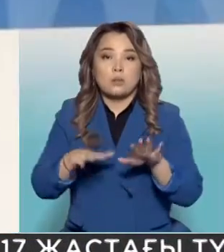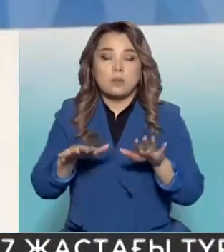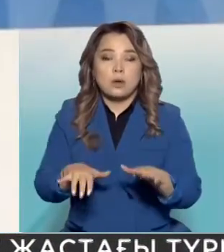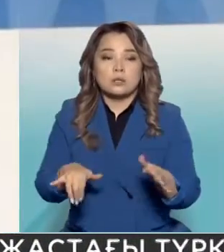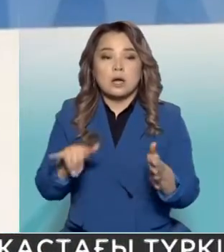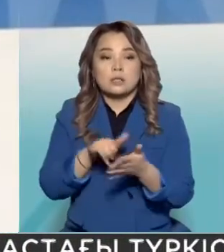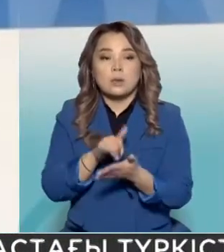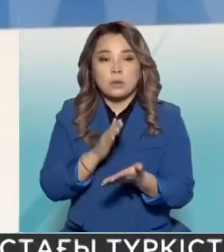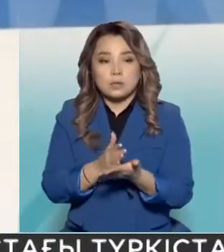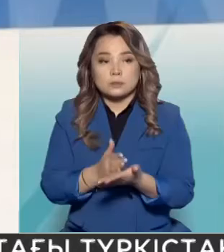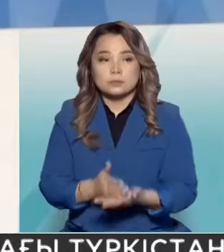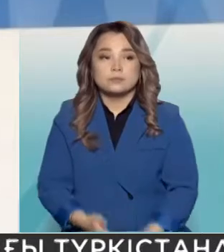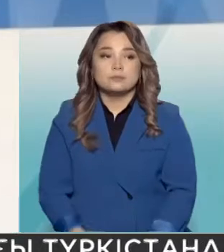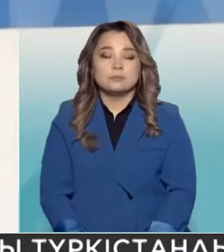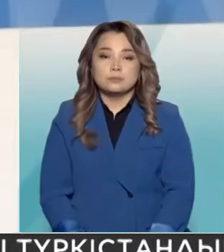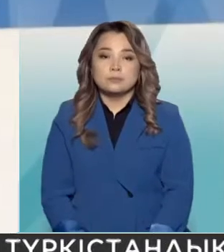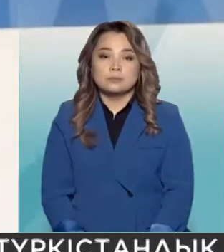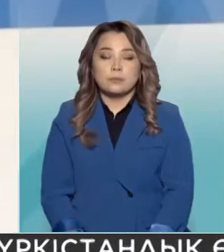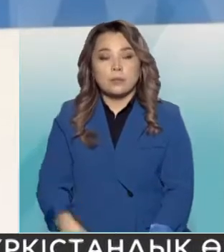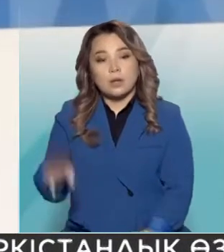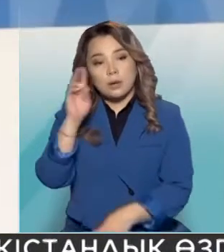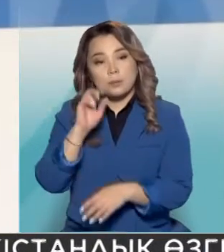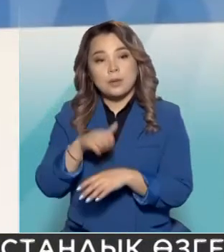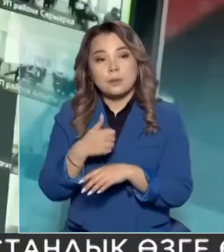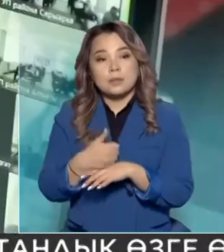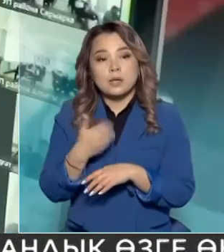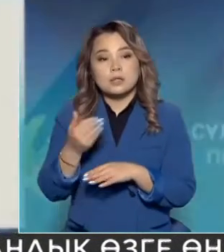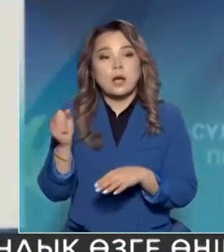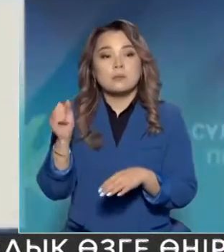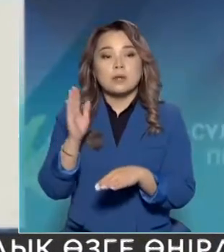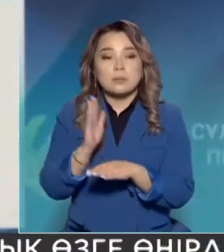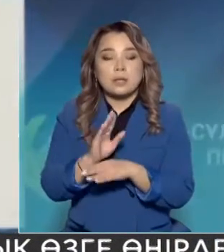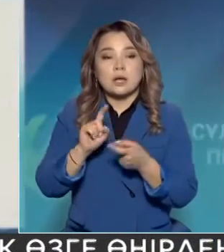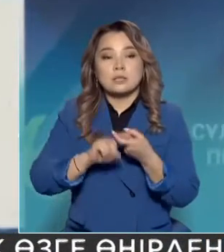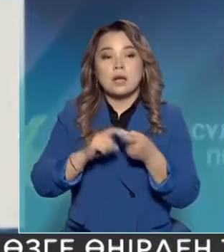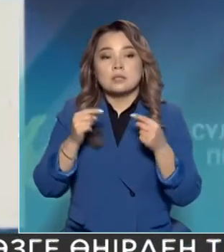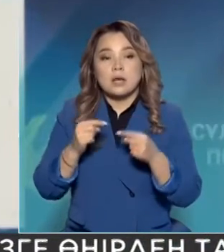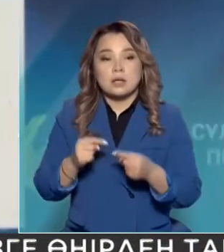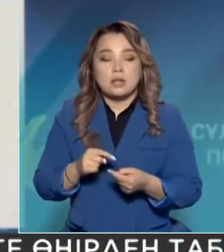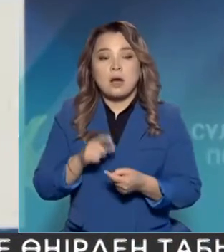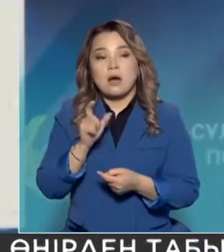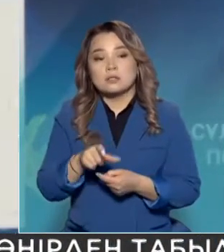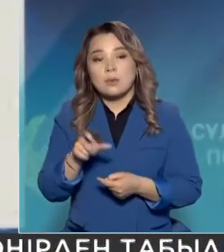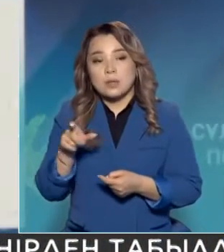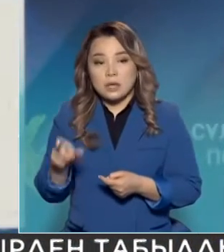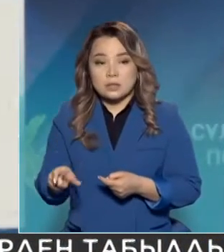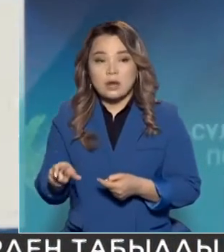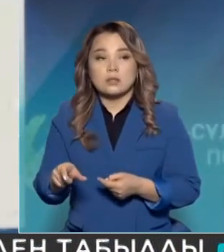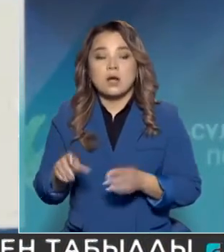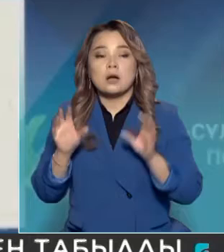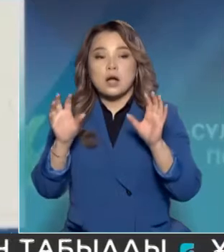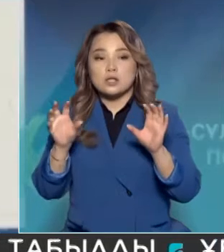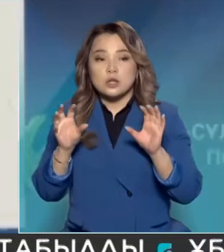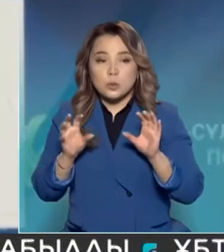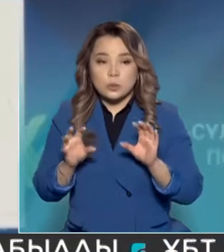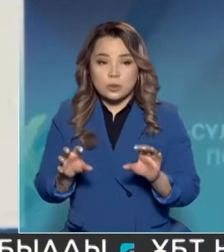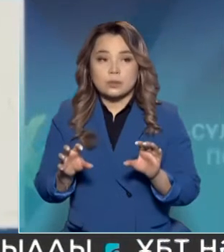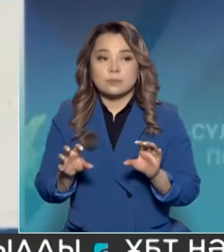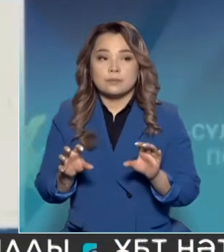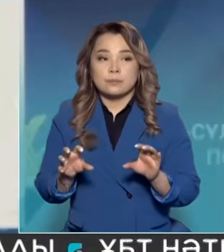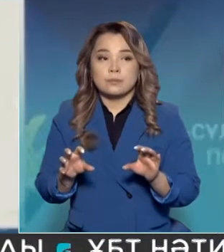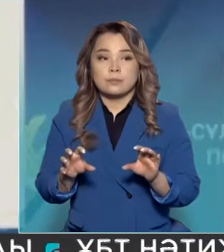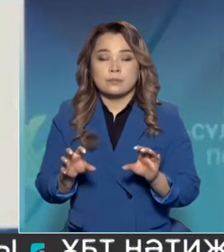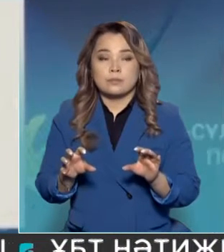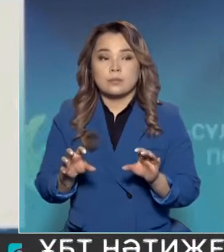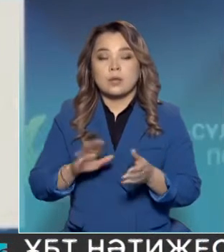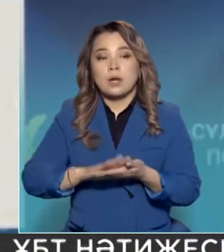қойылып жатыр. Мемлекет басшысы тапсырмасына сәйкес азаматтардың конституциялық құқықтары